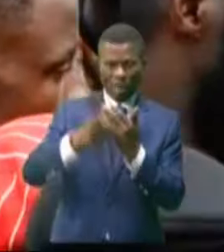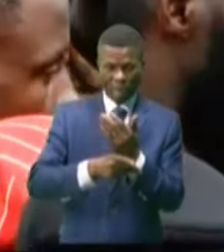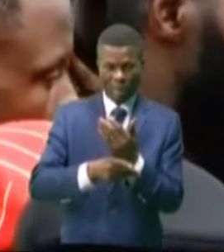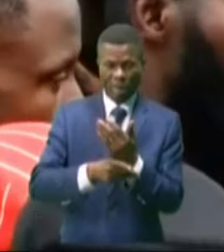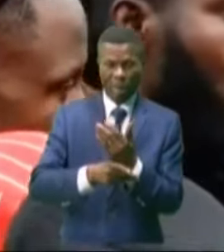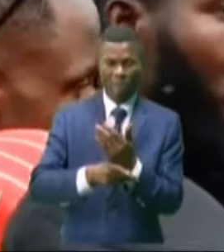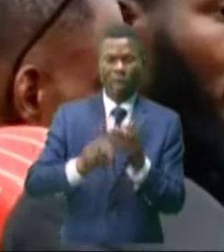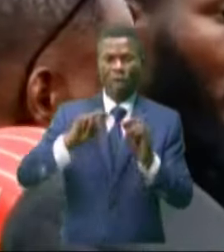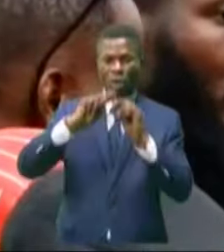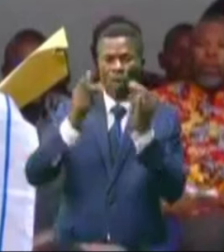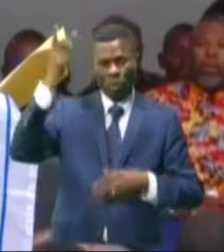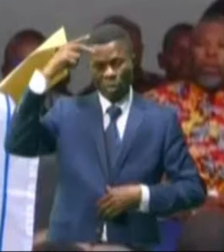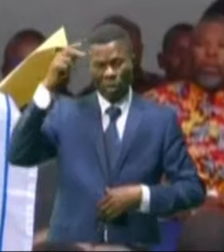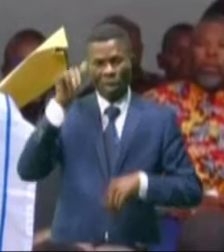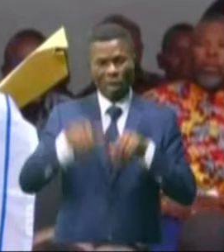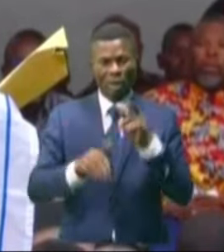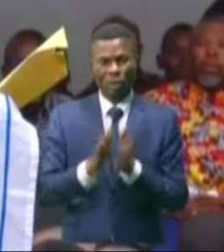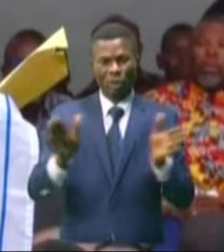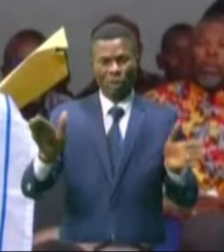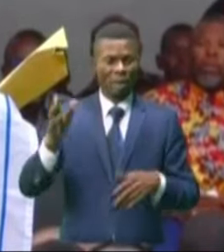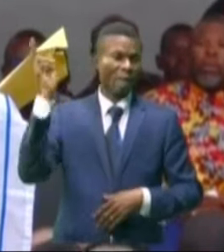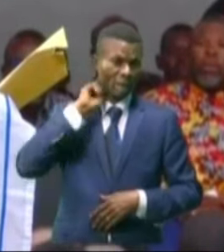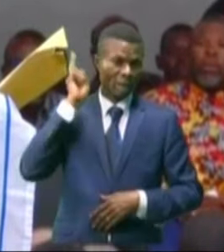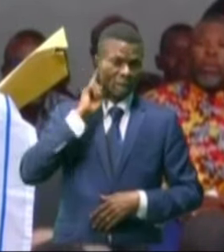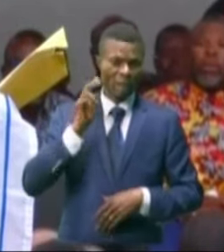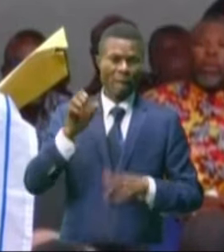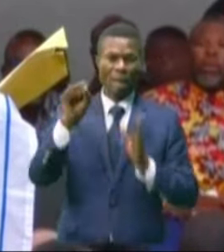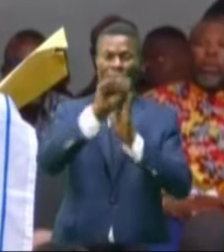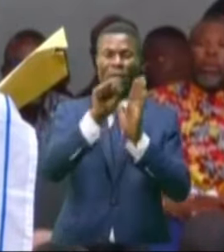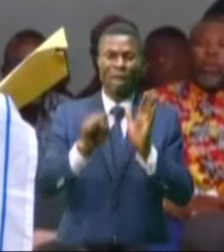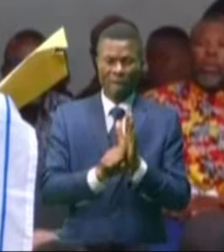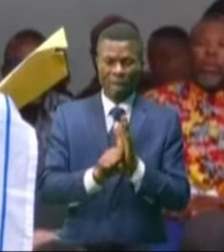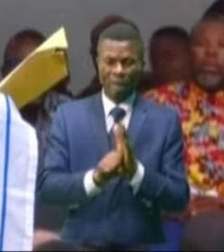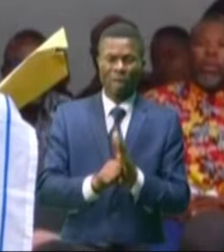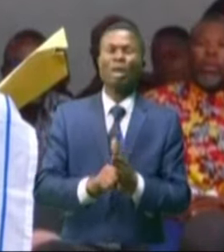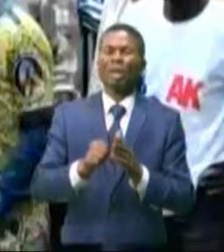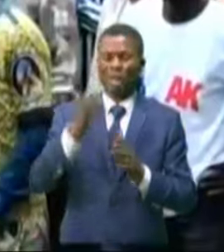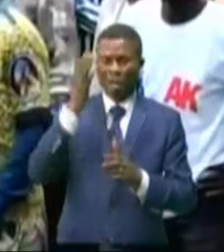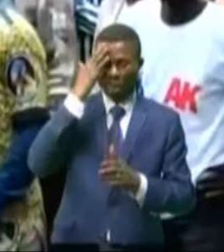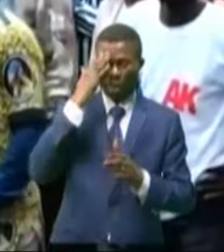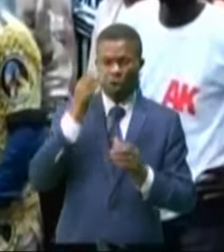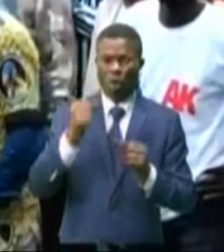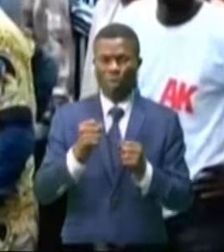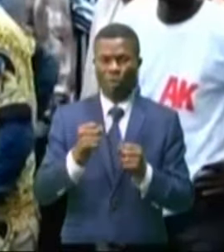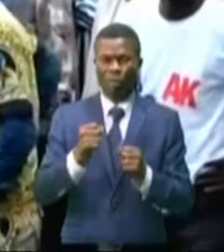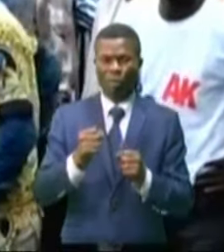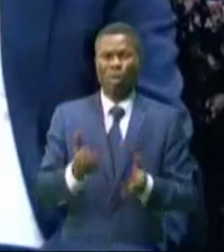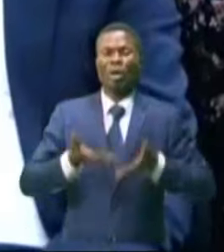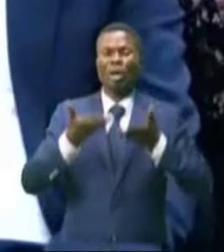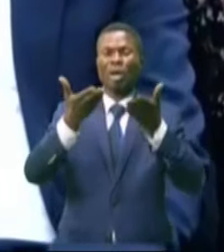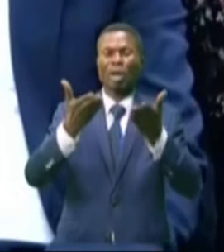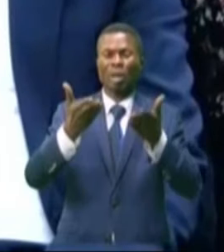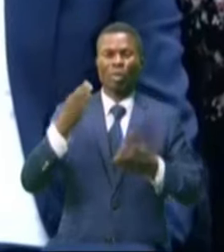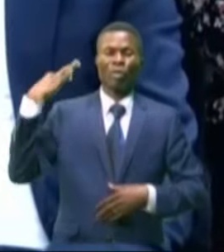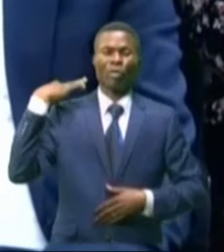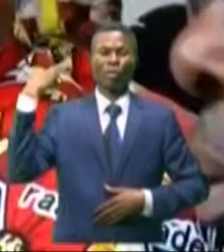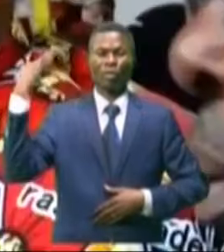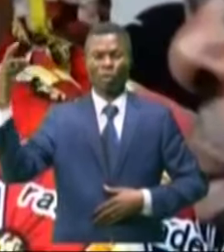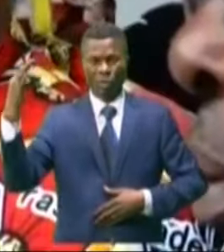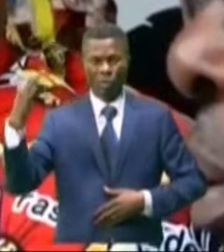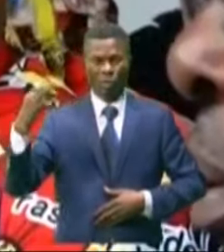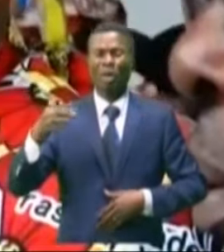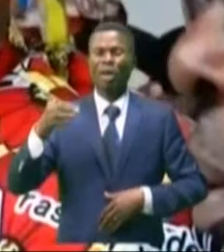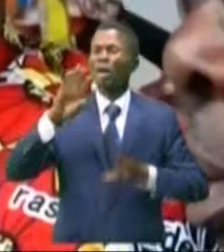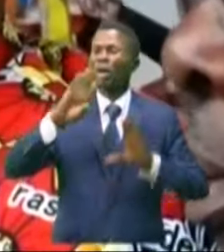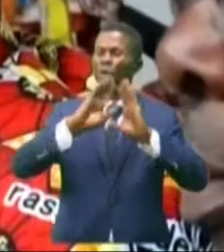le secrétaire général précise que le statut du parti lui reconnaît le pouvoir de désigner et de proposer les candidats à n'importe quel